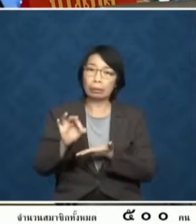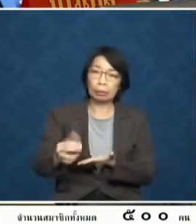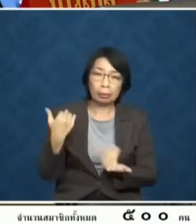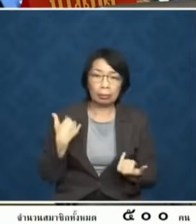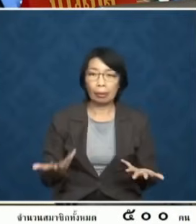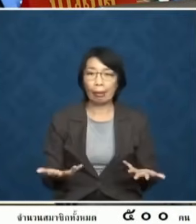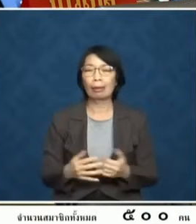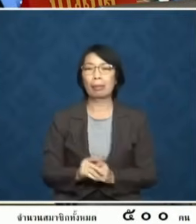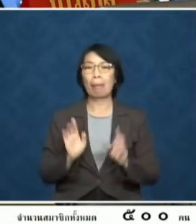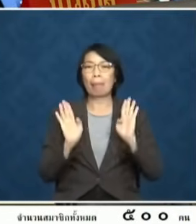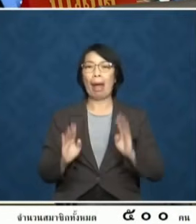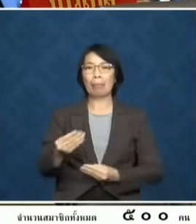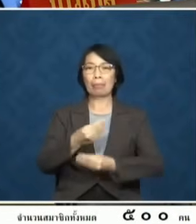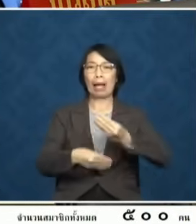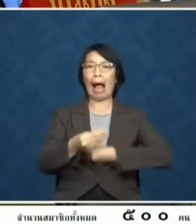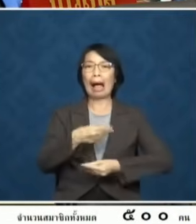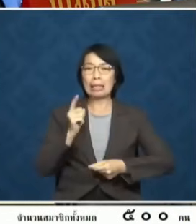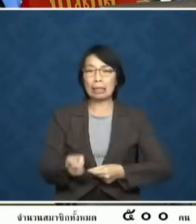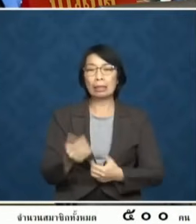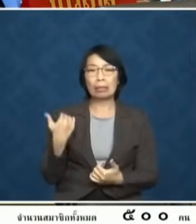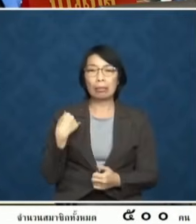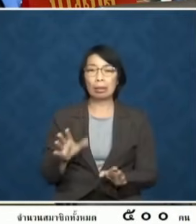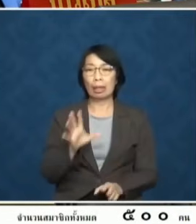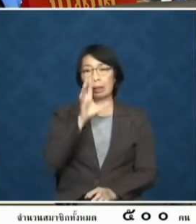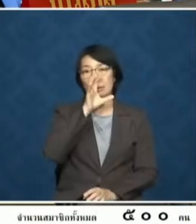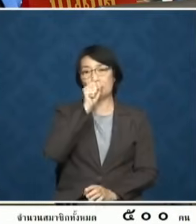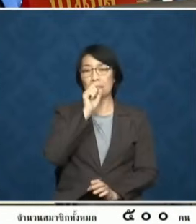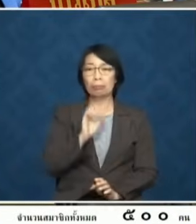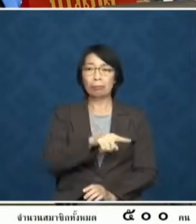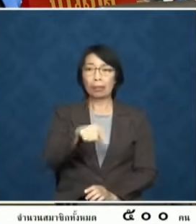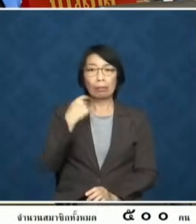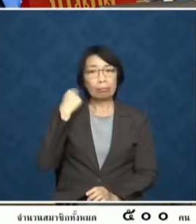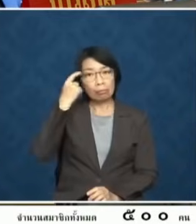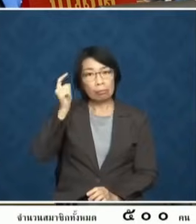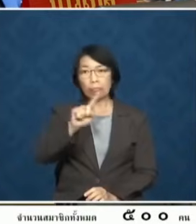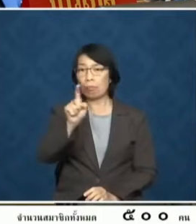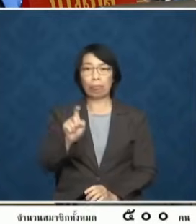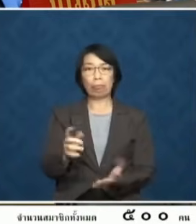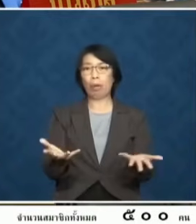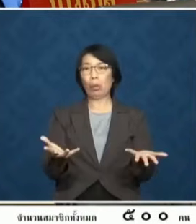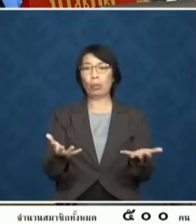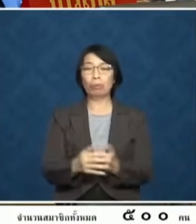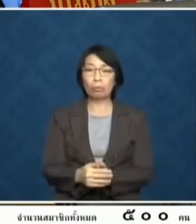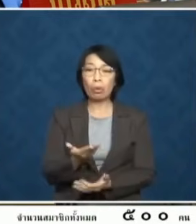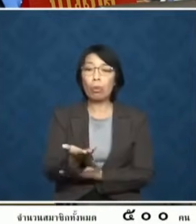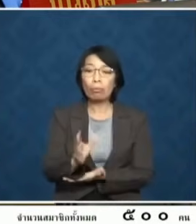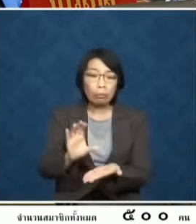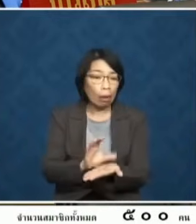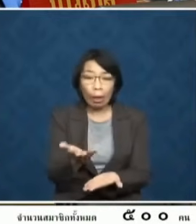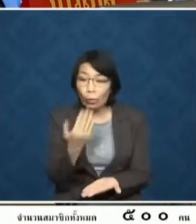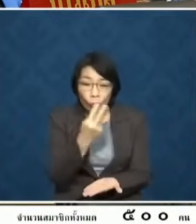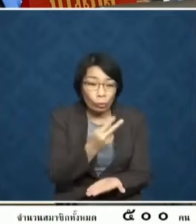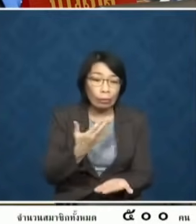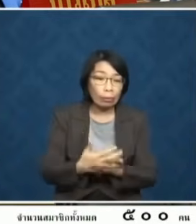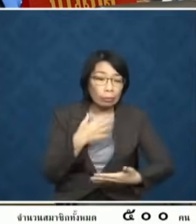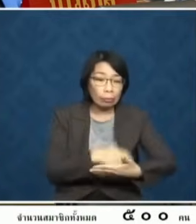การค้าแบบนี้ก็ไม่เคยมีการเปิดเผยนะคะแล้วก็ไม่ทราบด้วยกรรมาธิการงบประมาณหลายๆครั้งเนี่ยขอดูงบประมาณขอดูราย